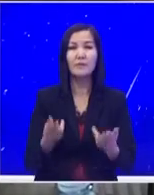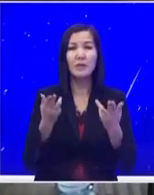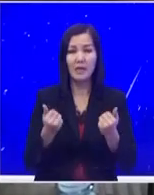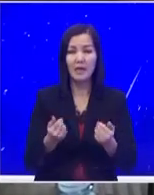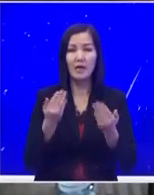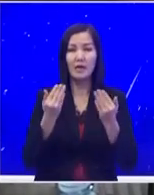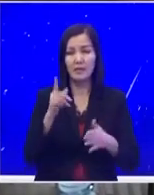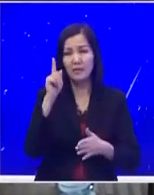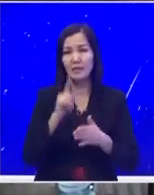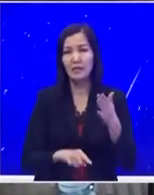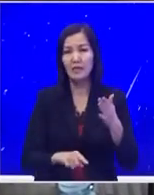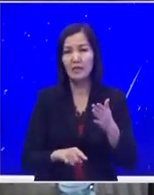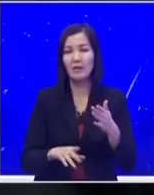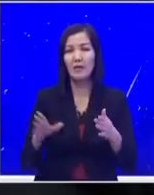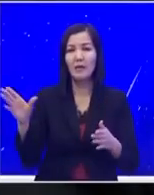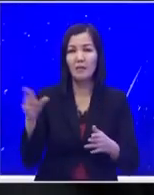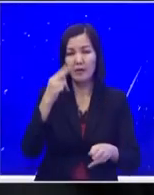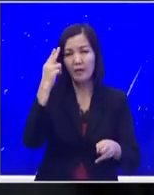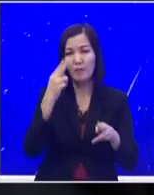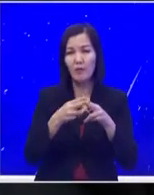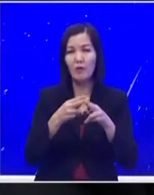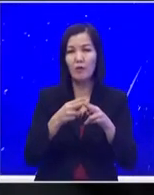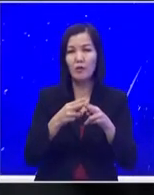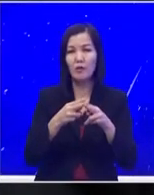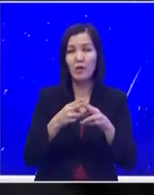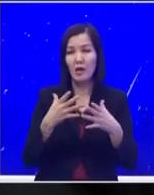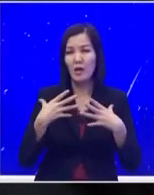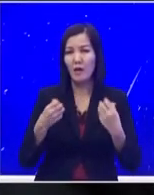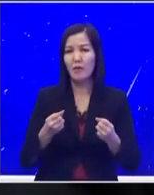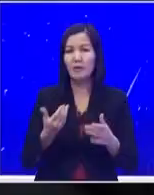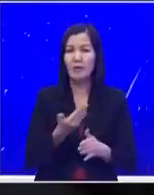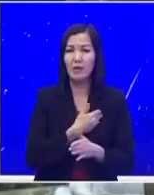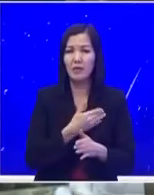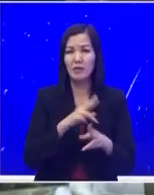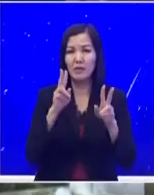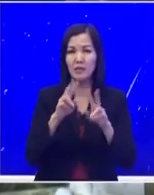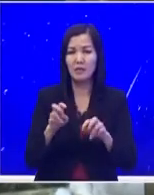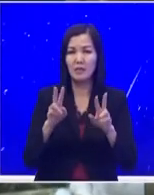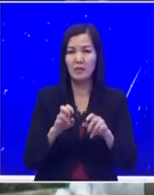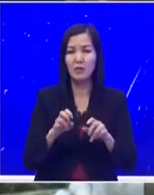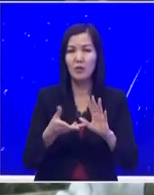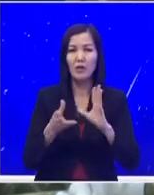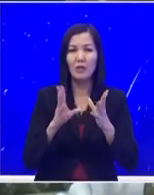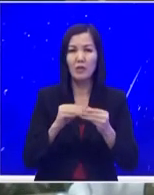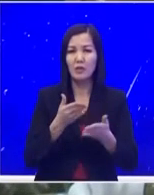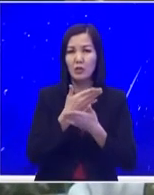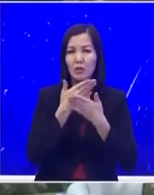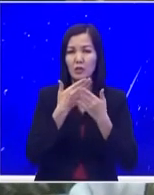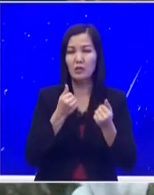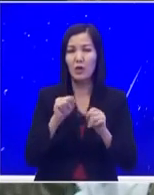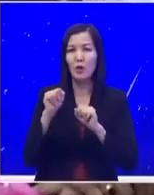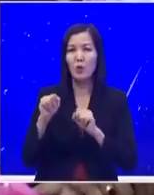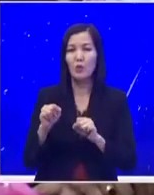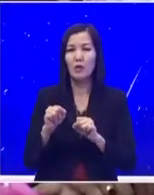Әлі де үмітті. Кімде болса бауырды өлімге қимасы хақ. Алайда іздестіру жұмыстары нәтижесіз. Дегенмен облыстық қорғаныс